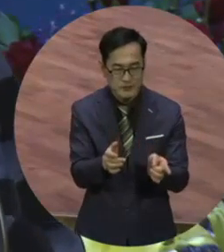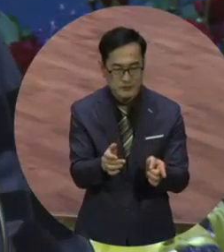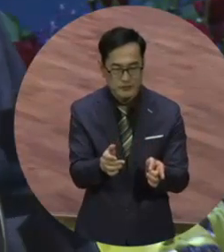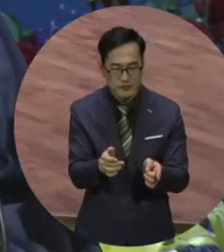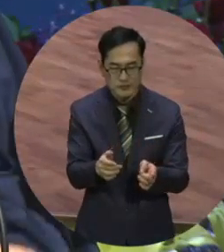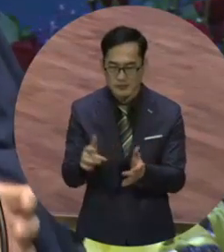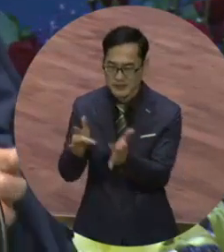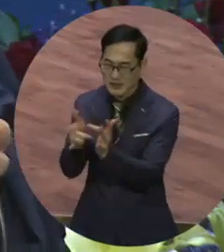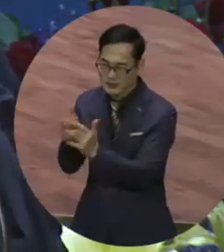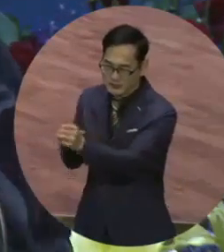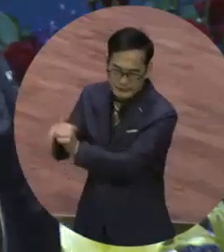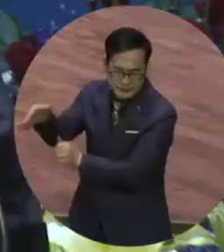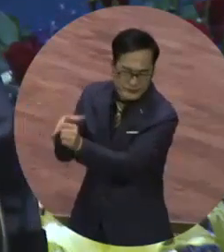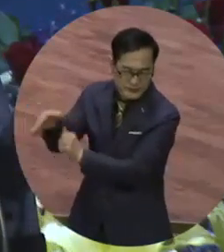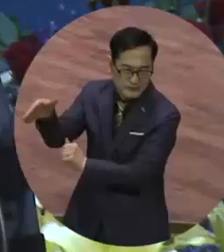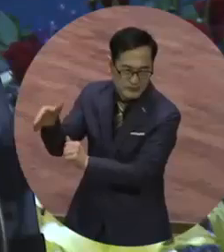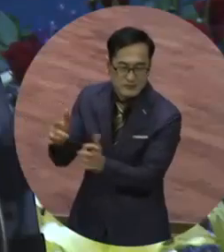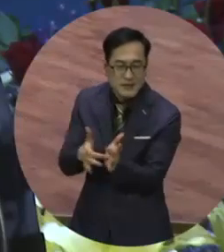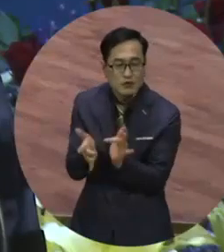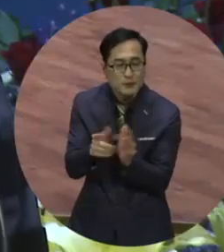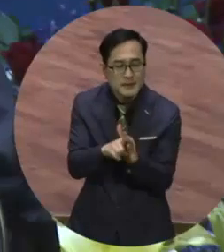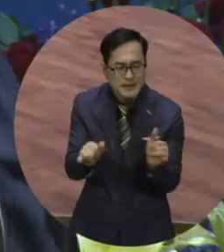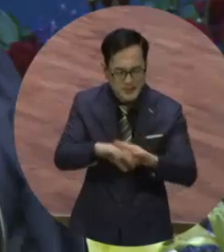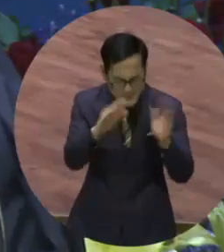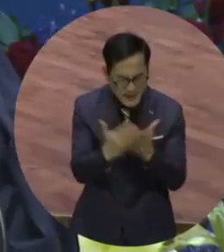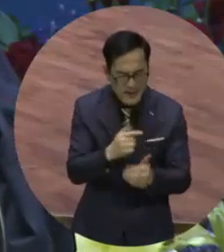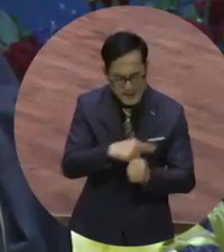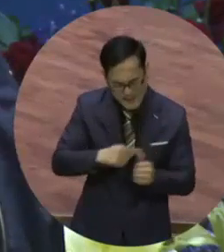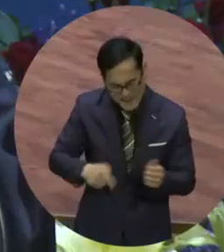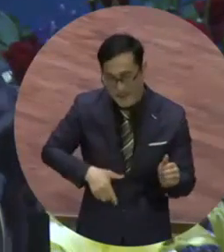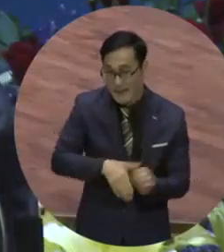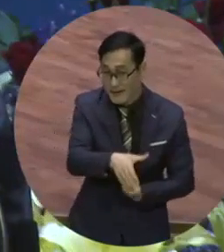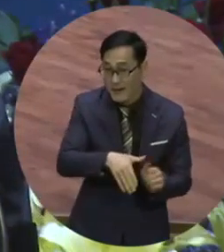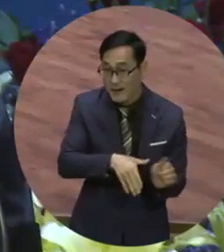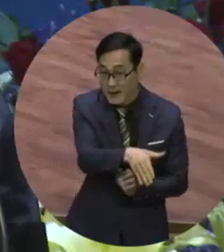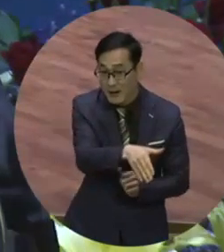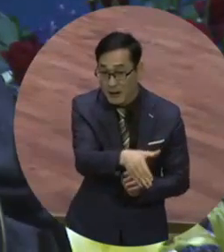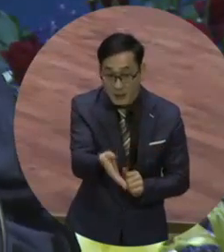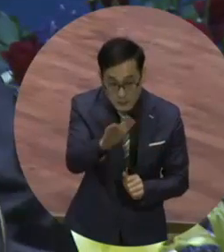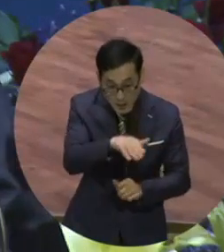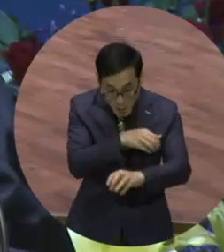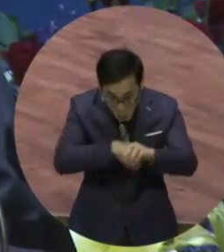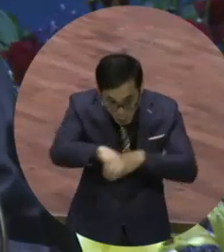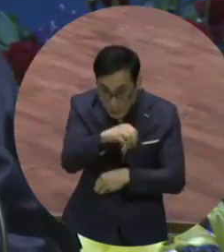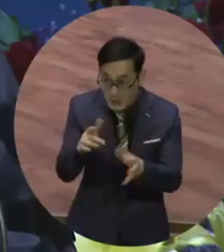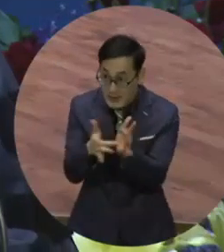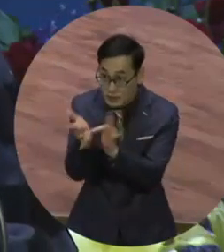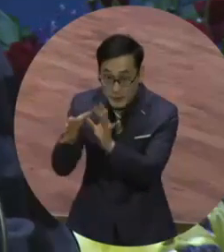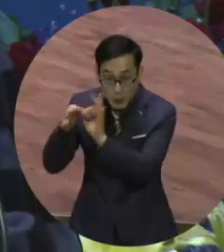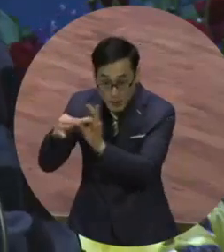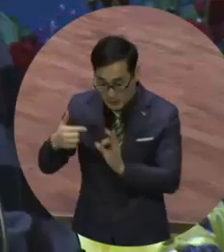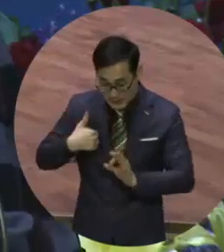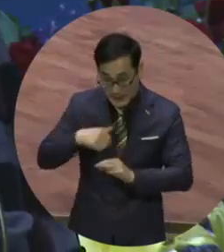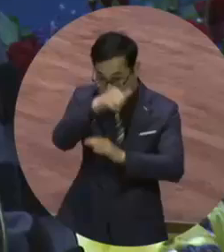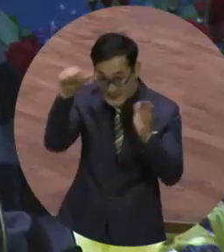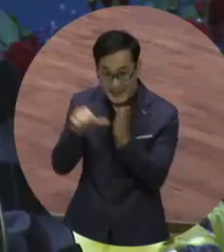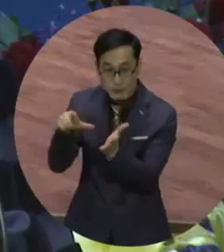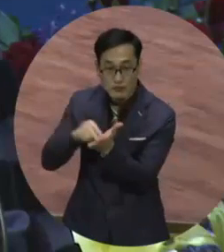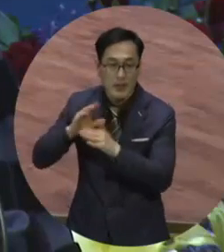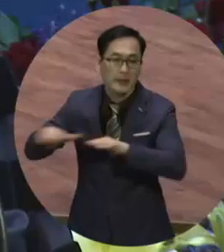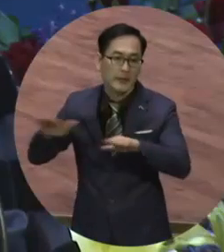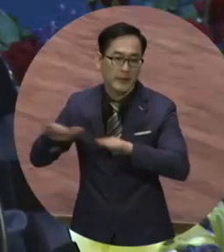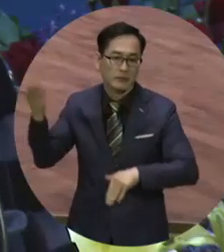통한 문제 해결을 받았기 때문에, 인생의 해답을 찾았기 때문에, 특별히 어떤 인간의